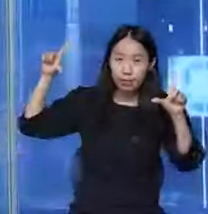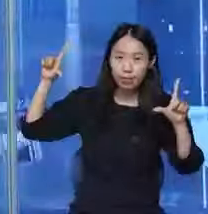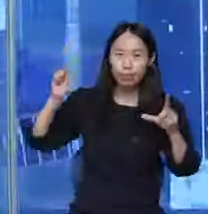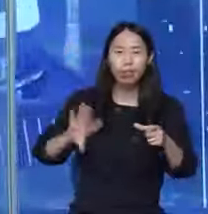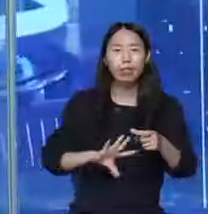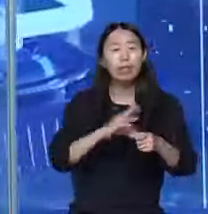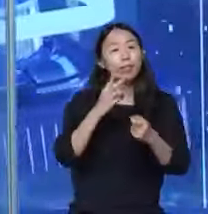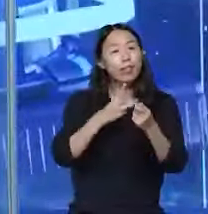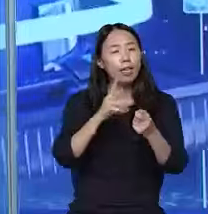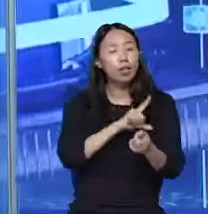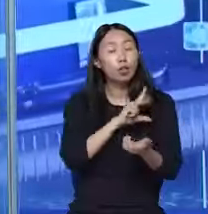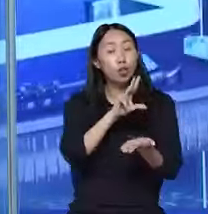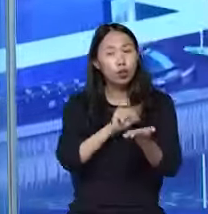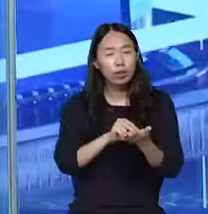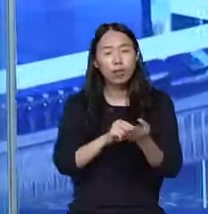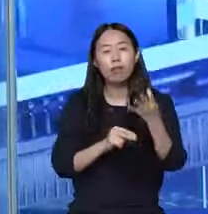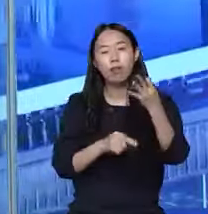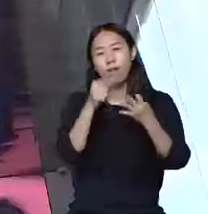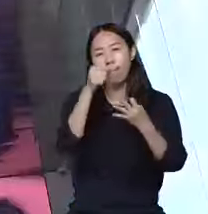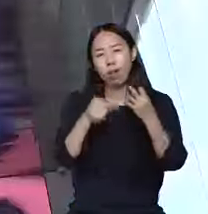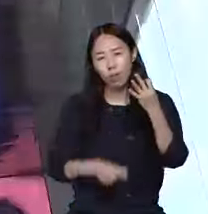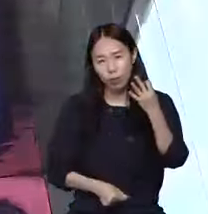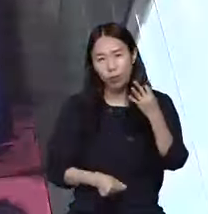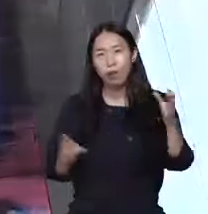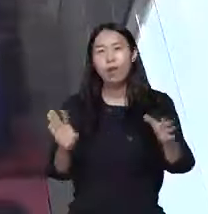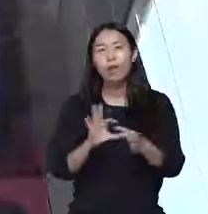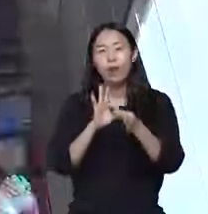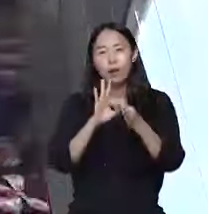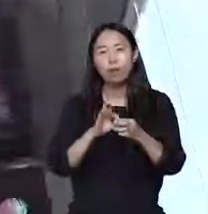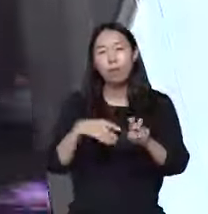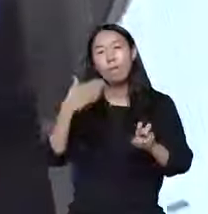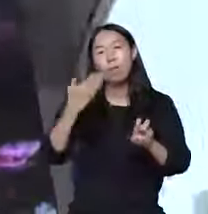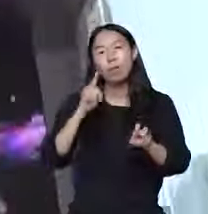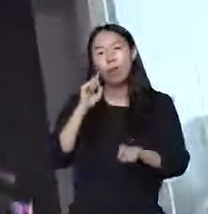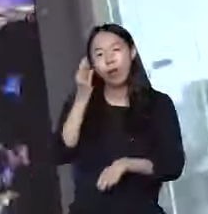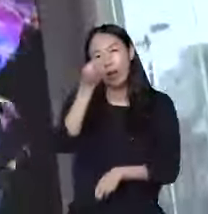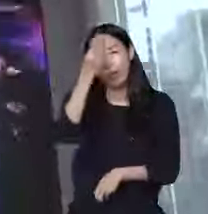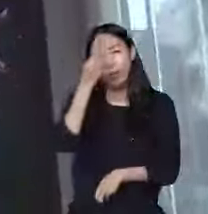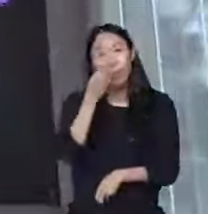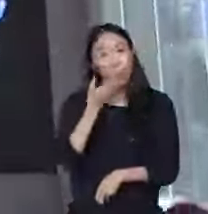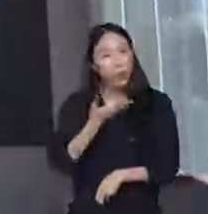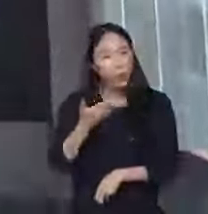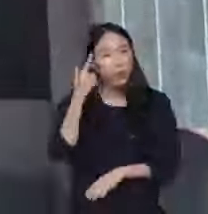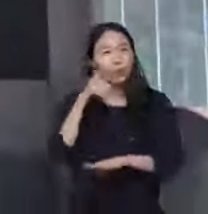3개 주제, 14개 세부 콘텐츠로 구성된 미디어아트를 선보일 예정입니다.